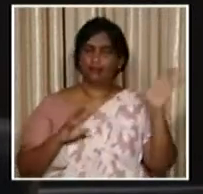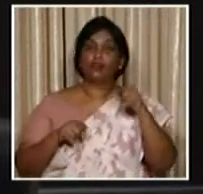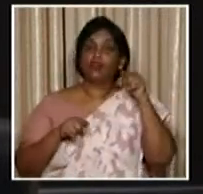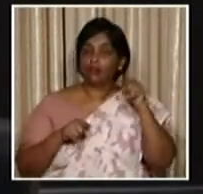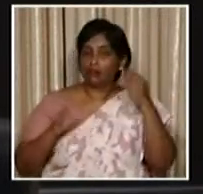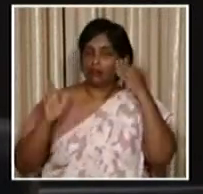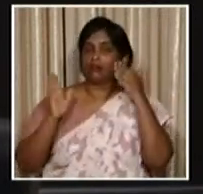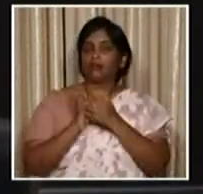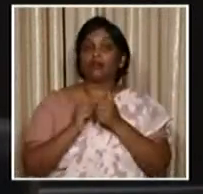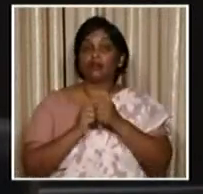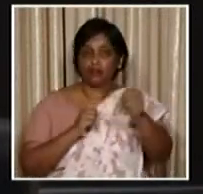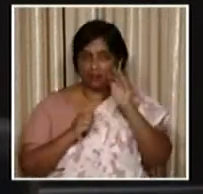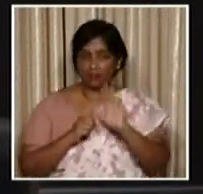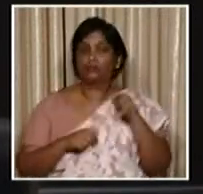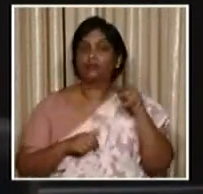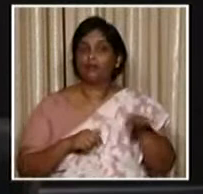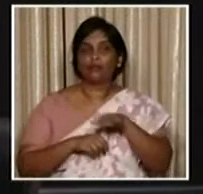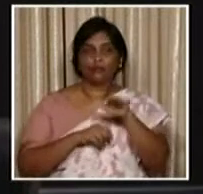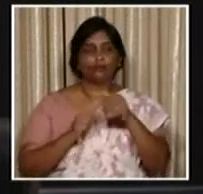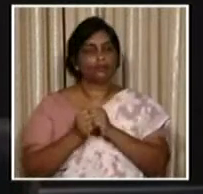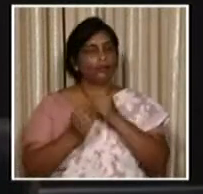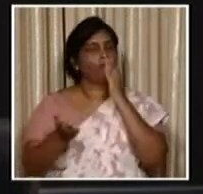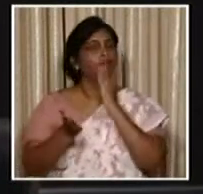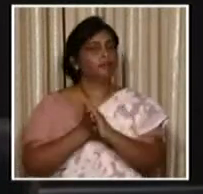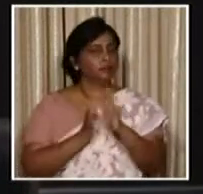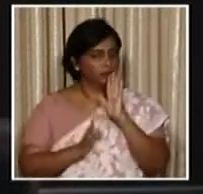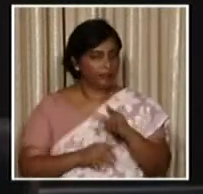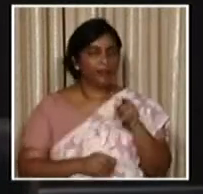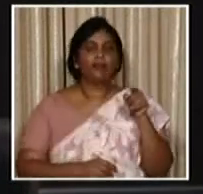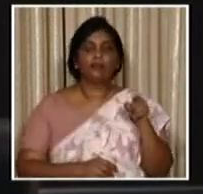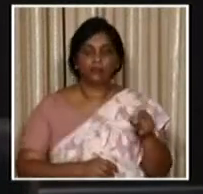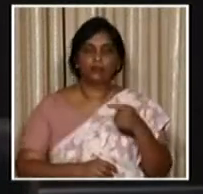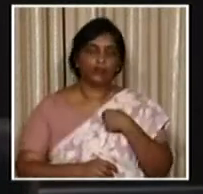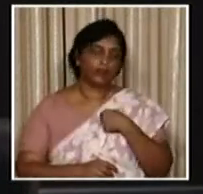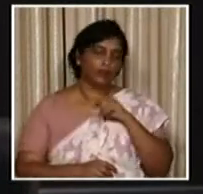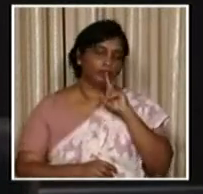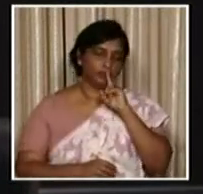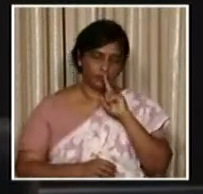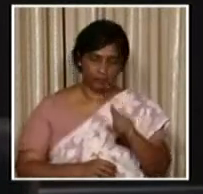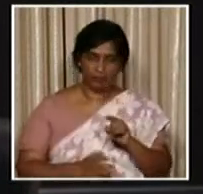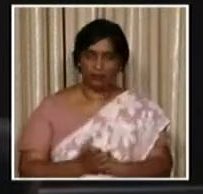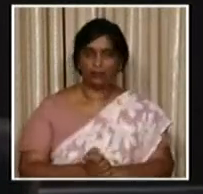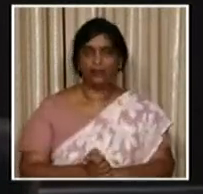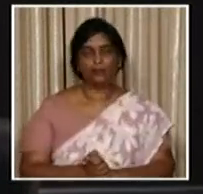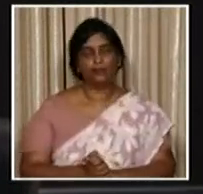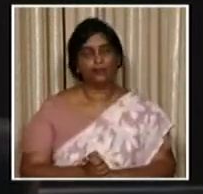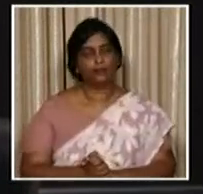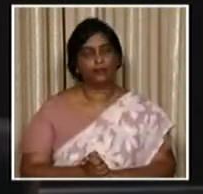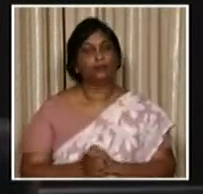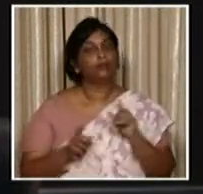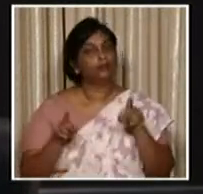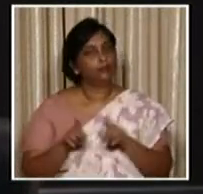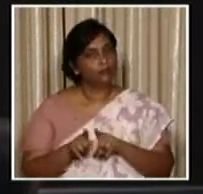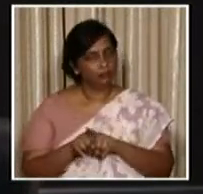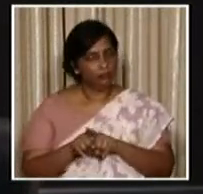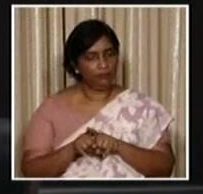වෙනුවෙන් කටයුතු කරුවොත් තමයි මේ සමාජයට සාධාරණයක් වෙන්නේ කියන එක මම ඔබ තමුන්නාන්සලාට කියනවා ඒ